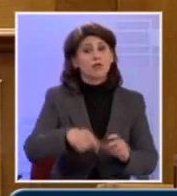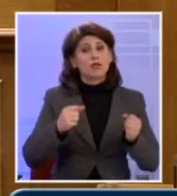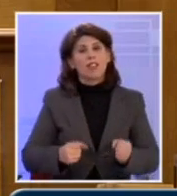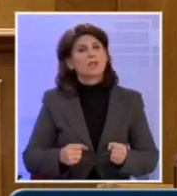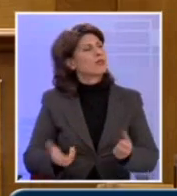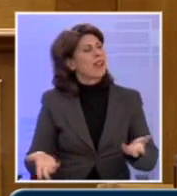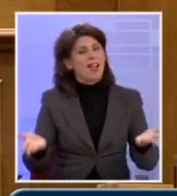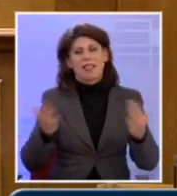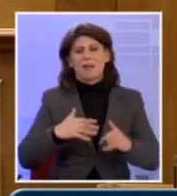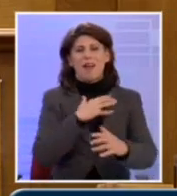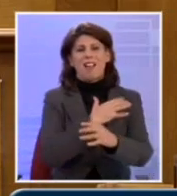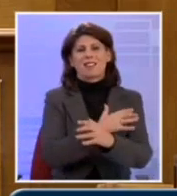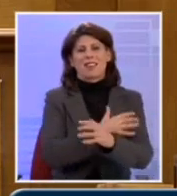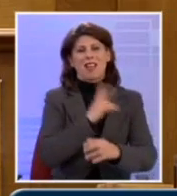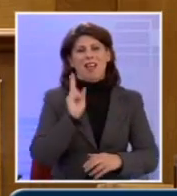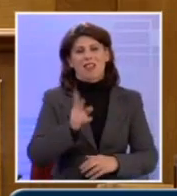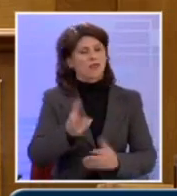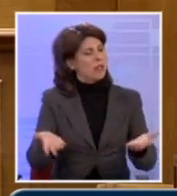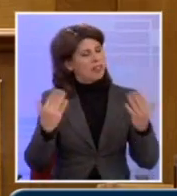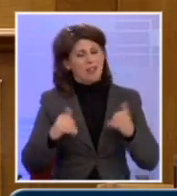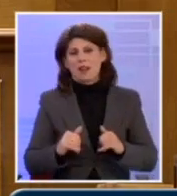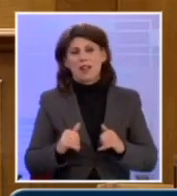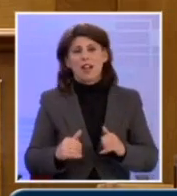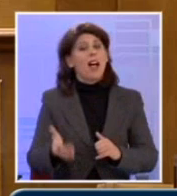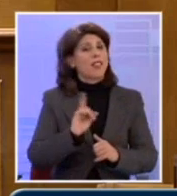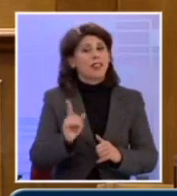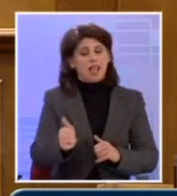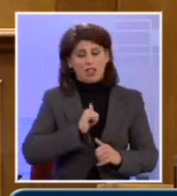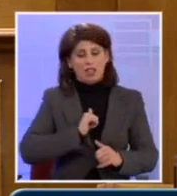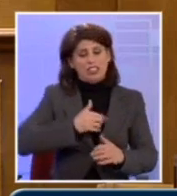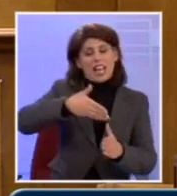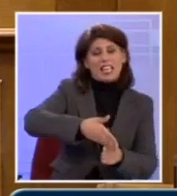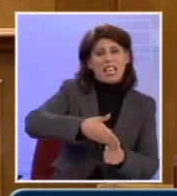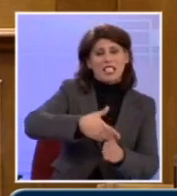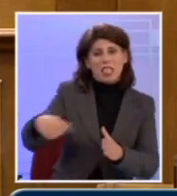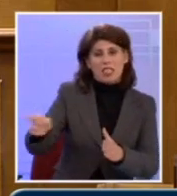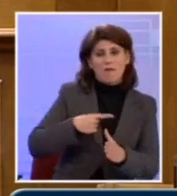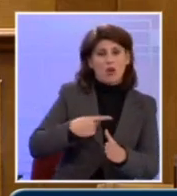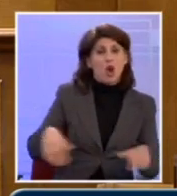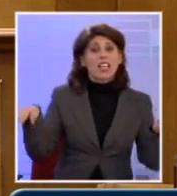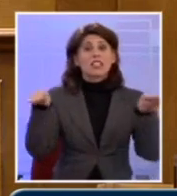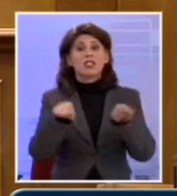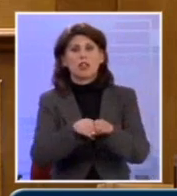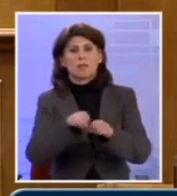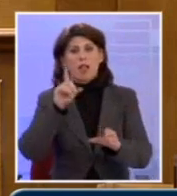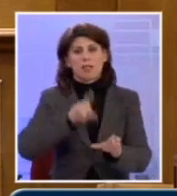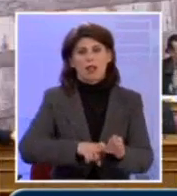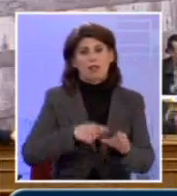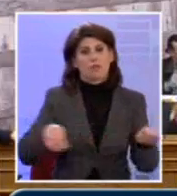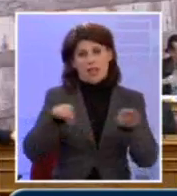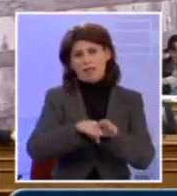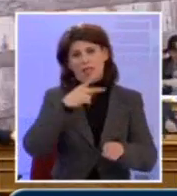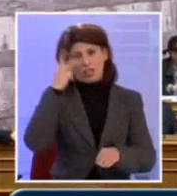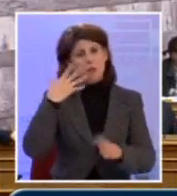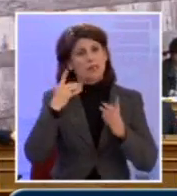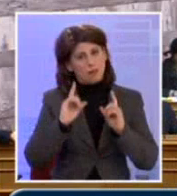δεν υπάρχουν εισαγγελείς και κατηγορούμενοι. Δεν υπάρχουν ιδιοκτήτες και ενοικιαστές. Είμαστε όλοι ισότιμοι εταίροι με ίσα δικαιώματα